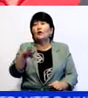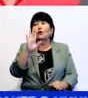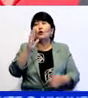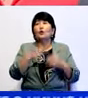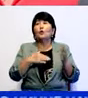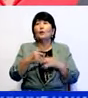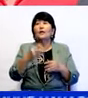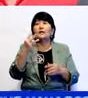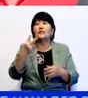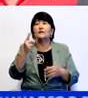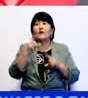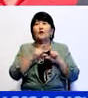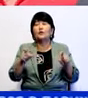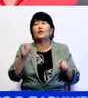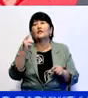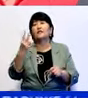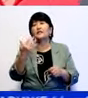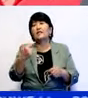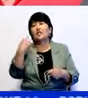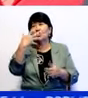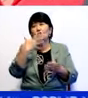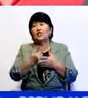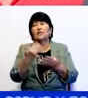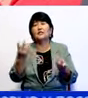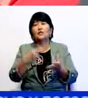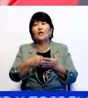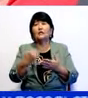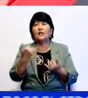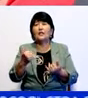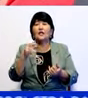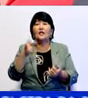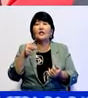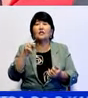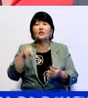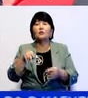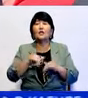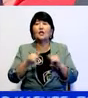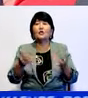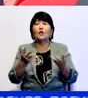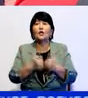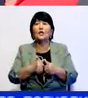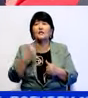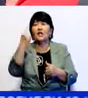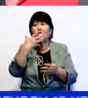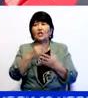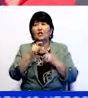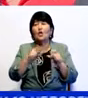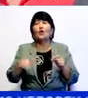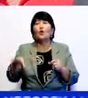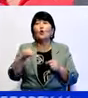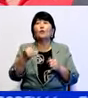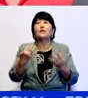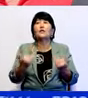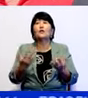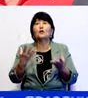построены 32 школы 12 из них частных следует отметить в рамках гчп в последние годы растет количество частных школ по области их на